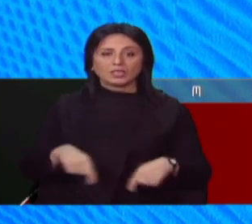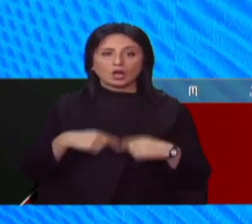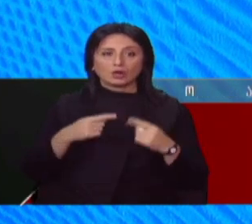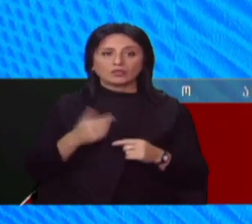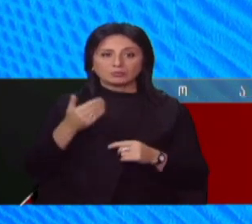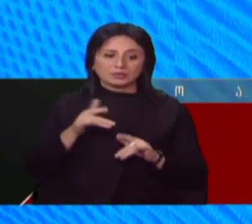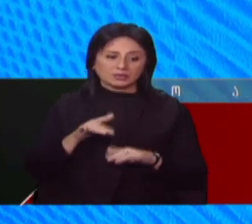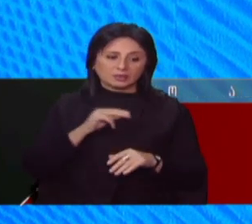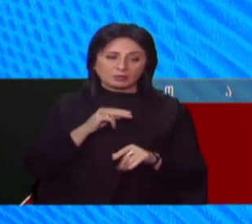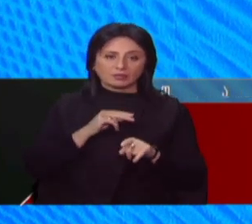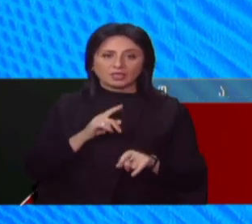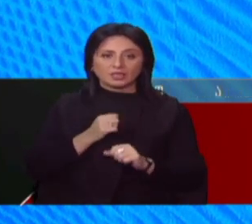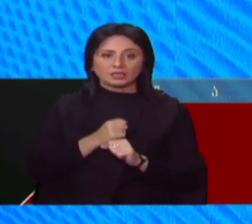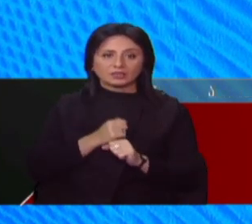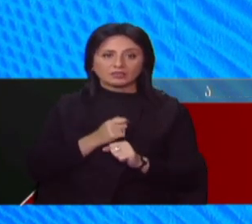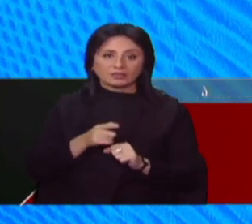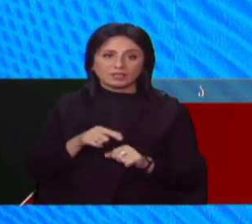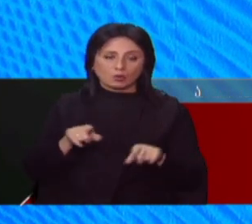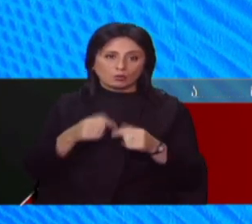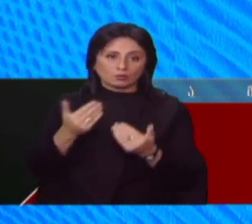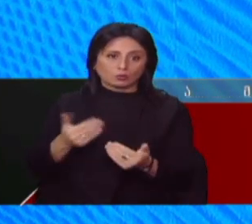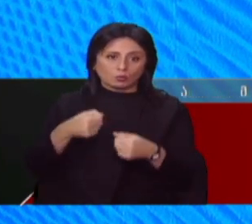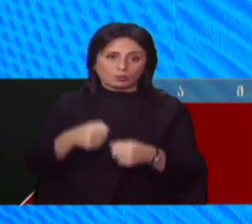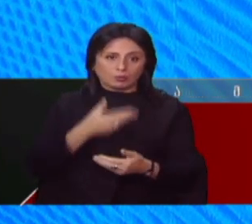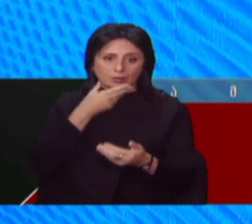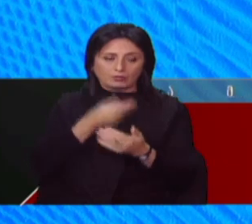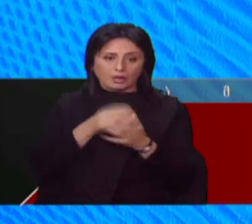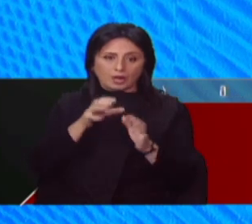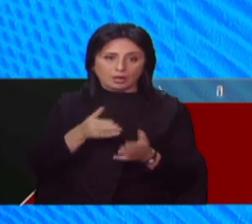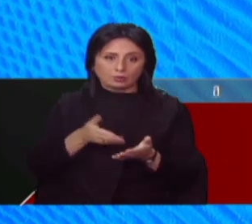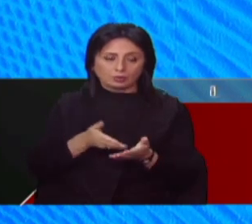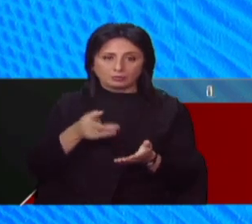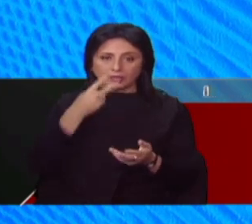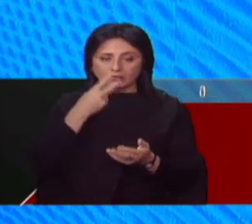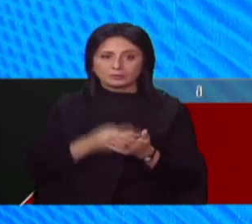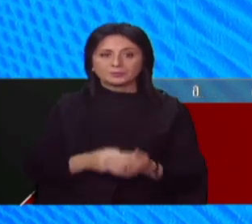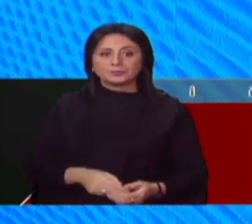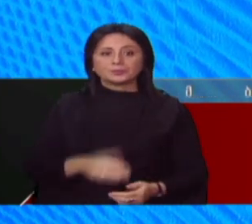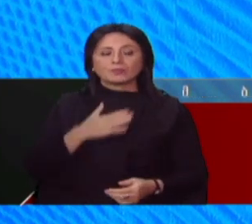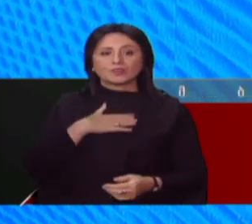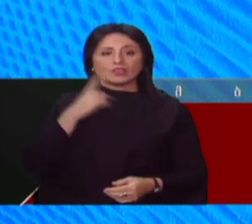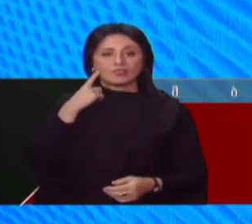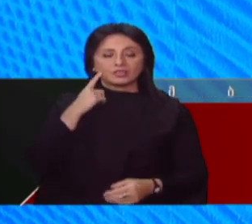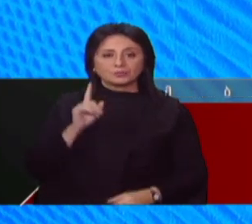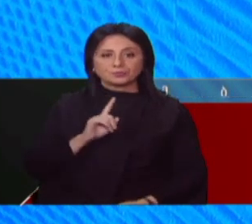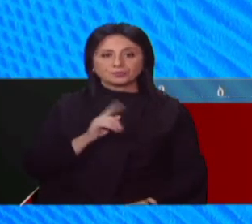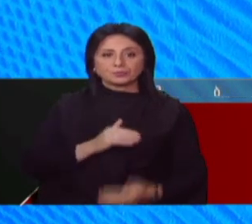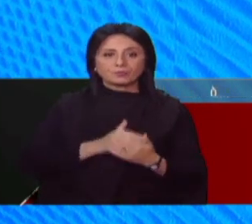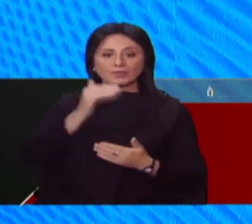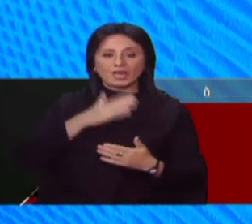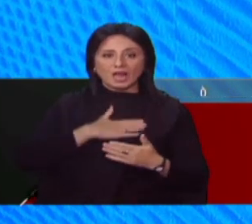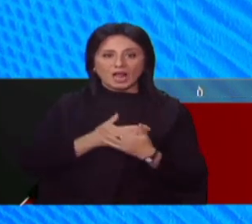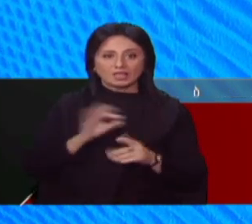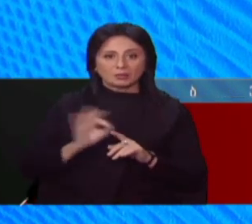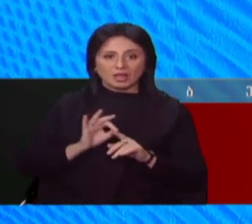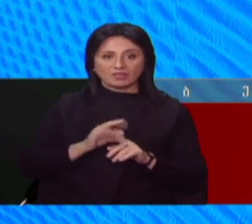и сакмиеноба, риси гане хурцелебис уплебац, ма сакус канонлис, шесавамисад. Чуэн гэсмис ром, магали актио